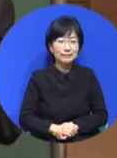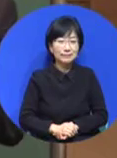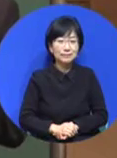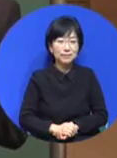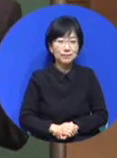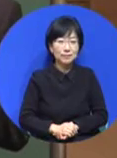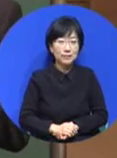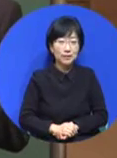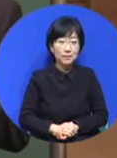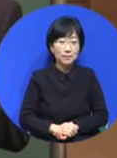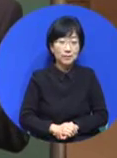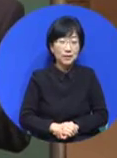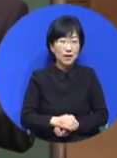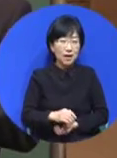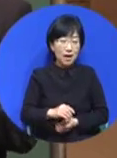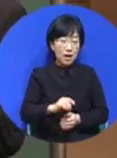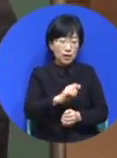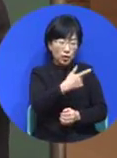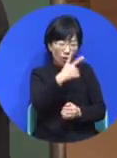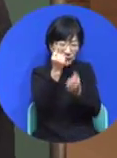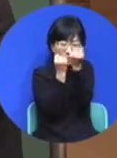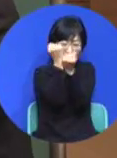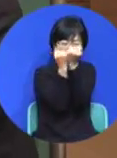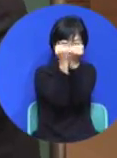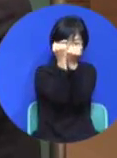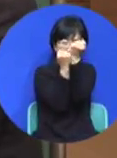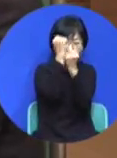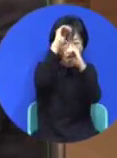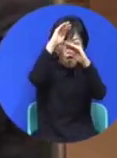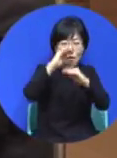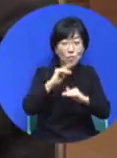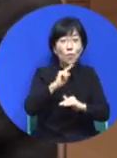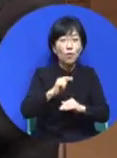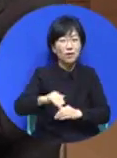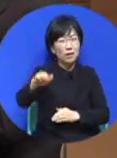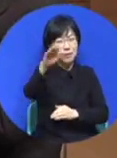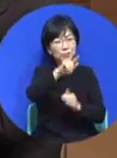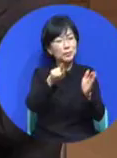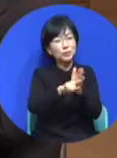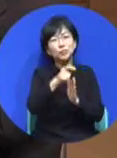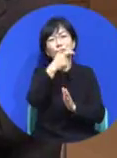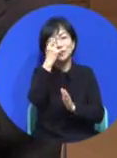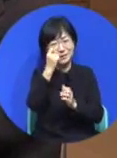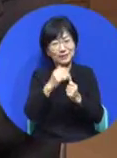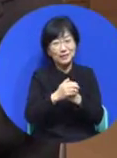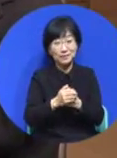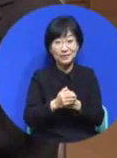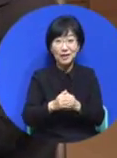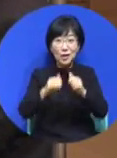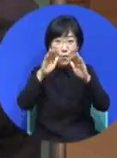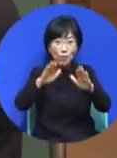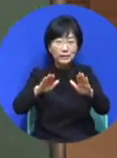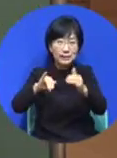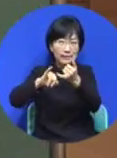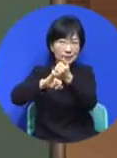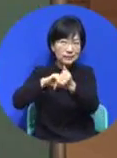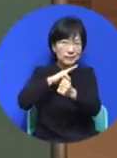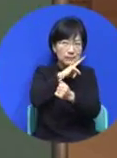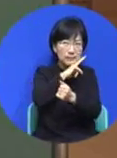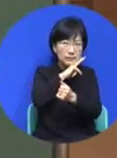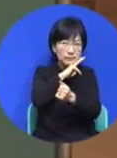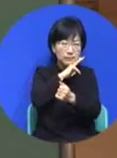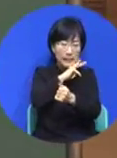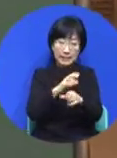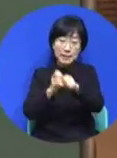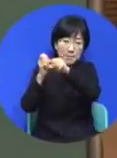하도 안 믿으니까. I talked about a lot of things in the introduction, but it's because we just don't believe. 여러분 오늘 불신앙을 버리는 순간 흑암은 무너집니다. But